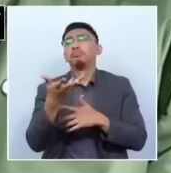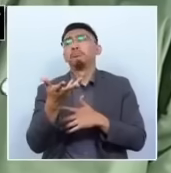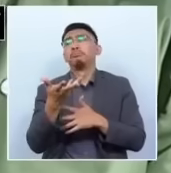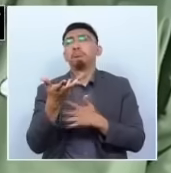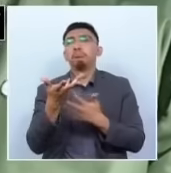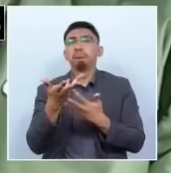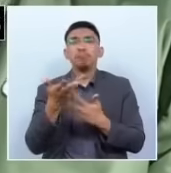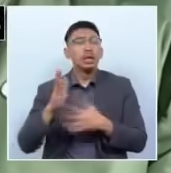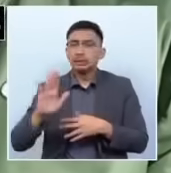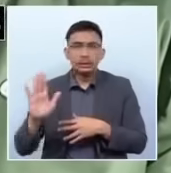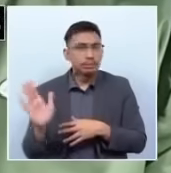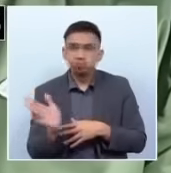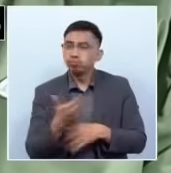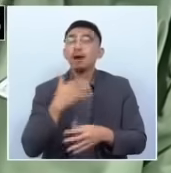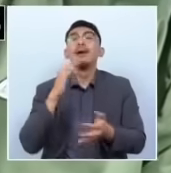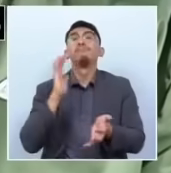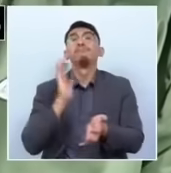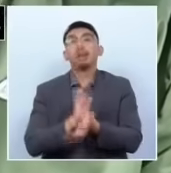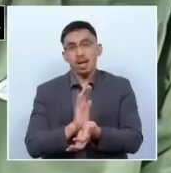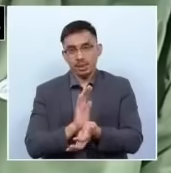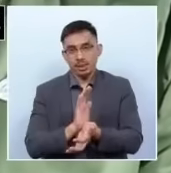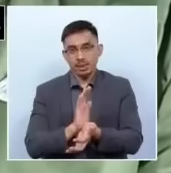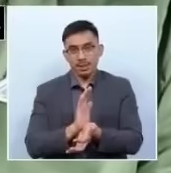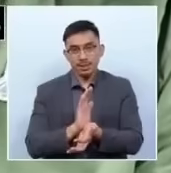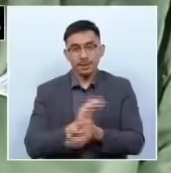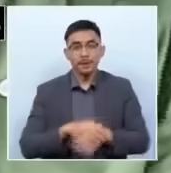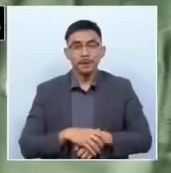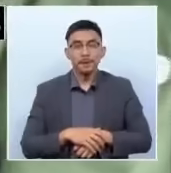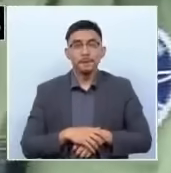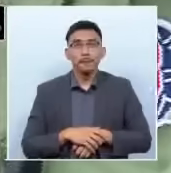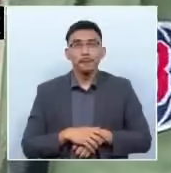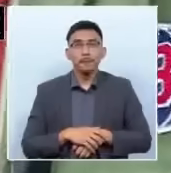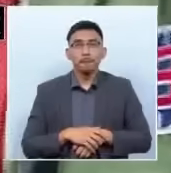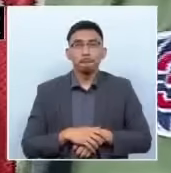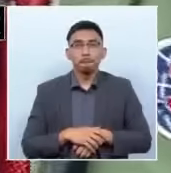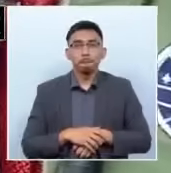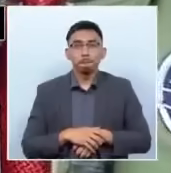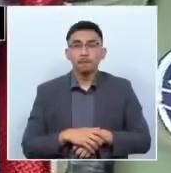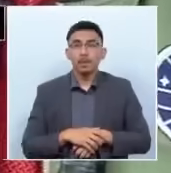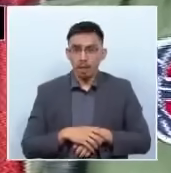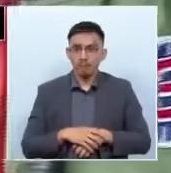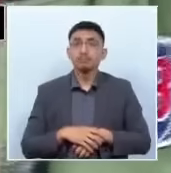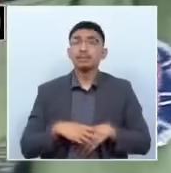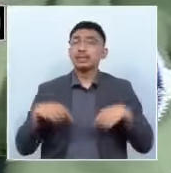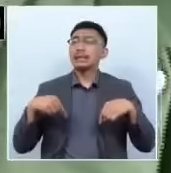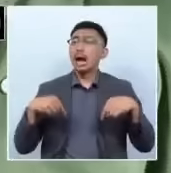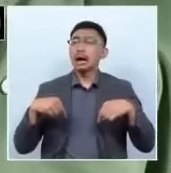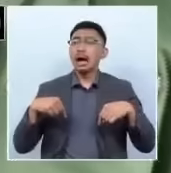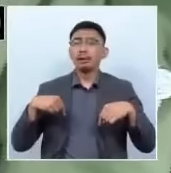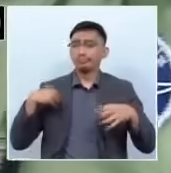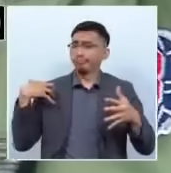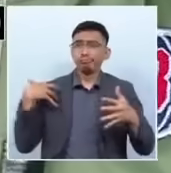semuanya bekas ya Jadi kita juga masih pakai banyak sampai sekarang pesawat